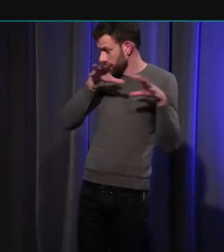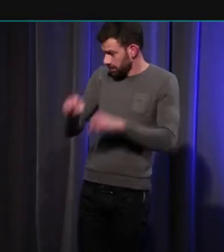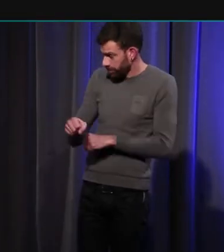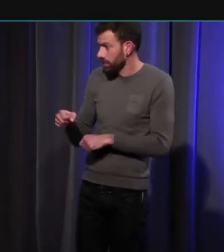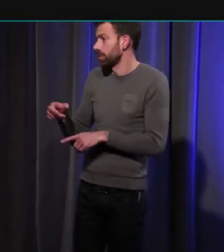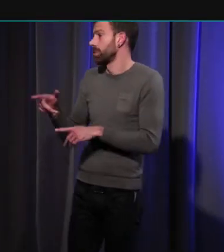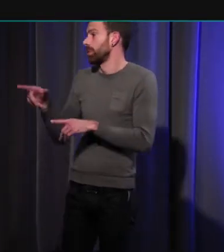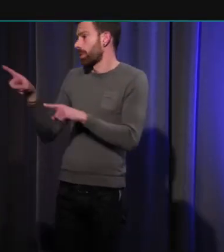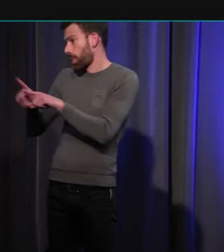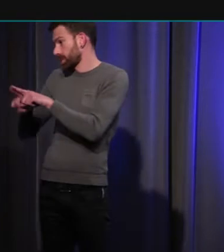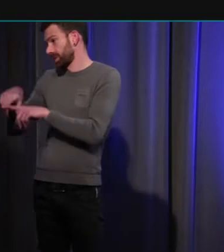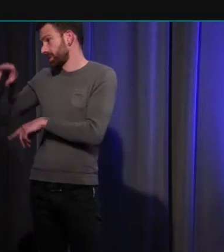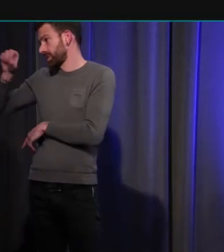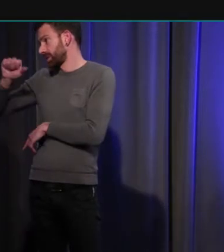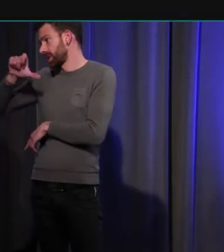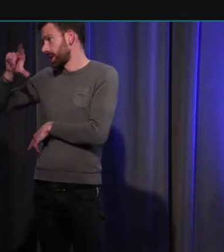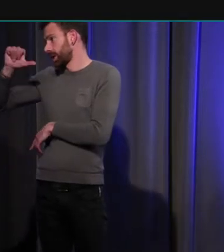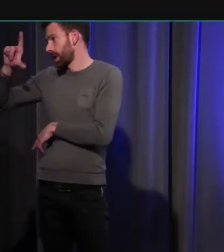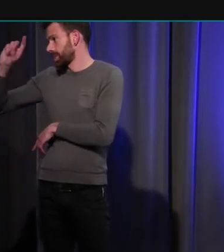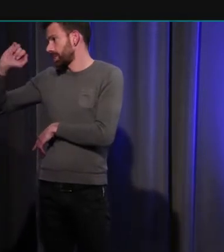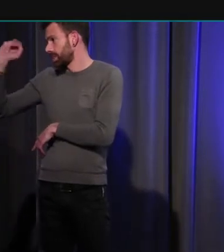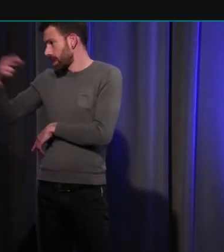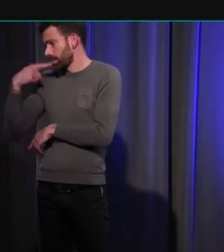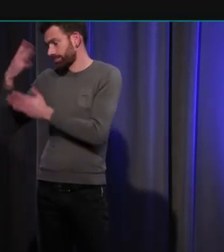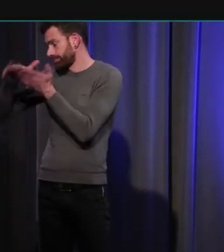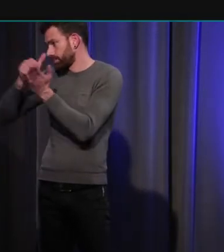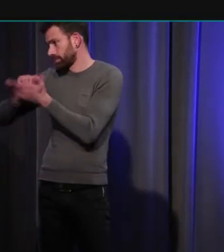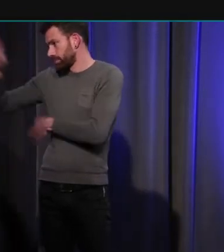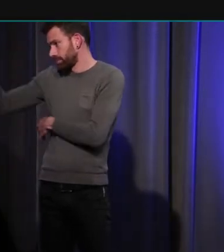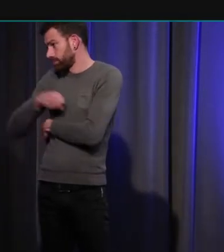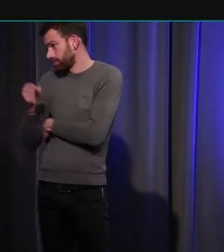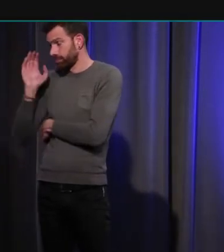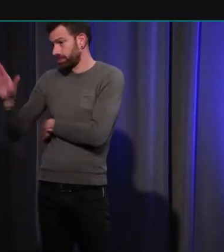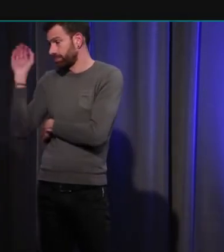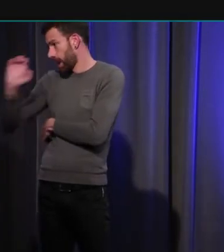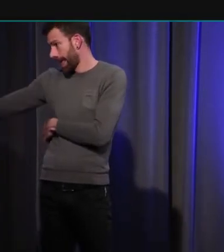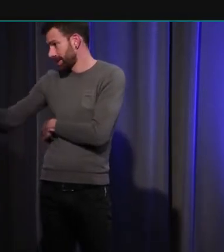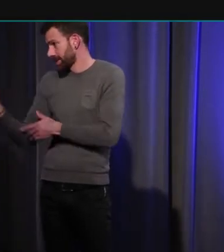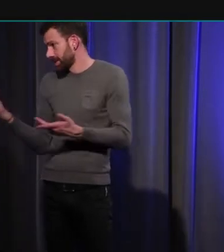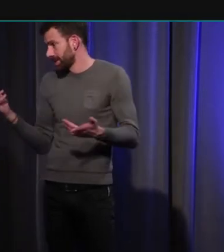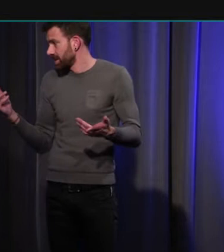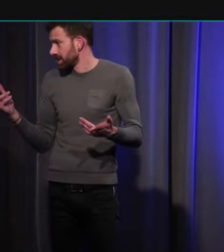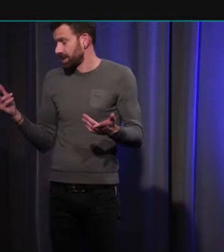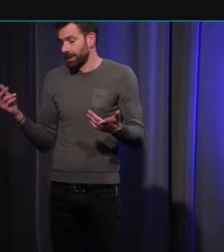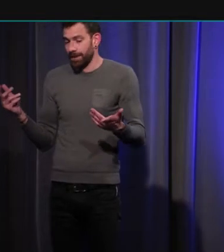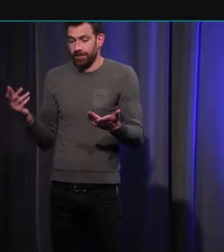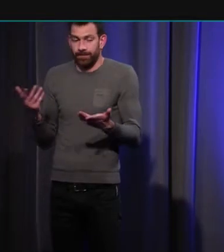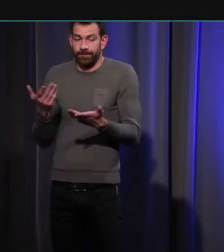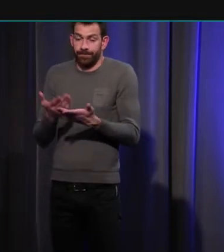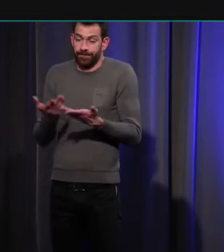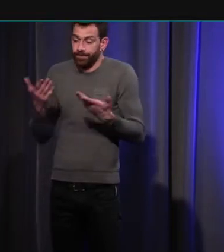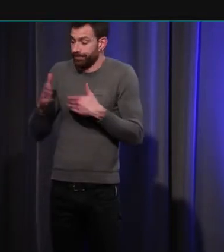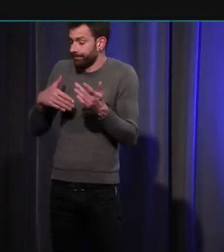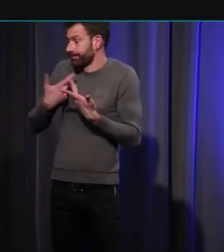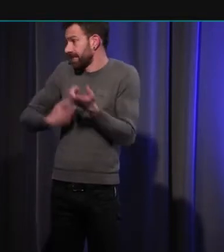contre les croisés qui est aussi très idéologique à lorient donc à l'historial qui fait